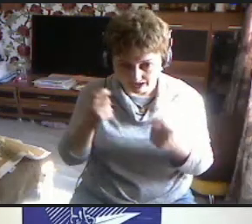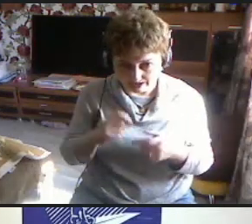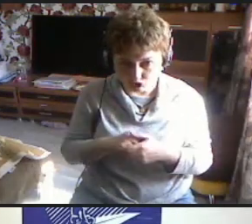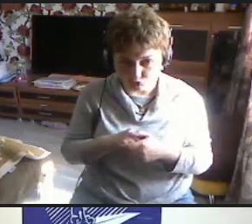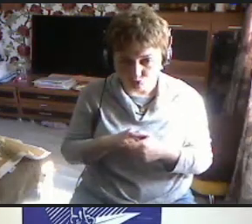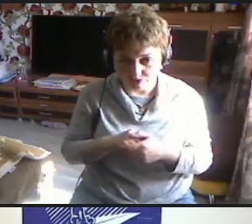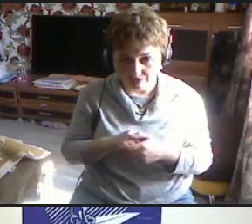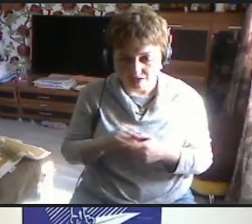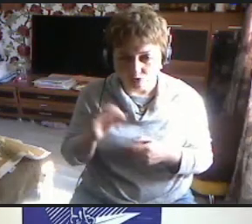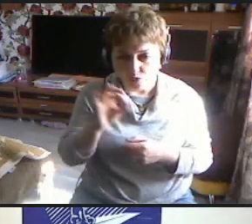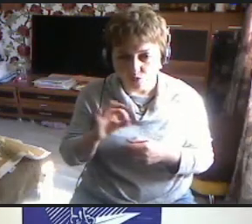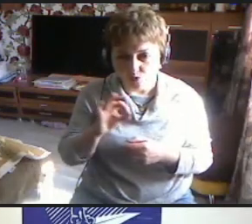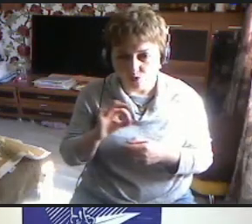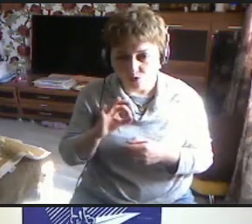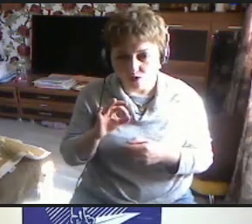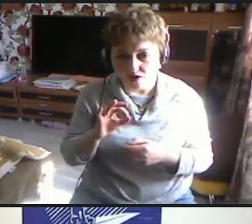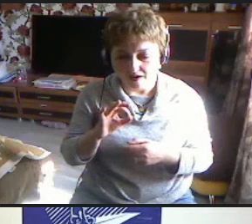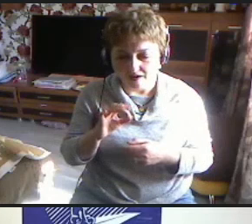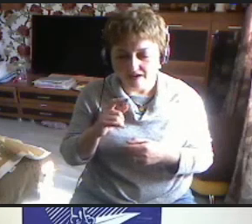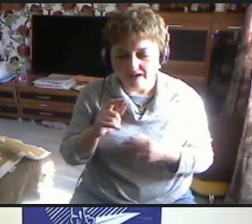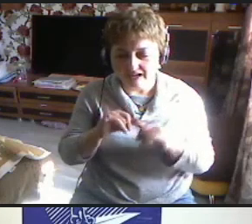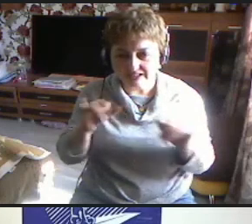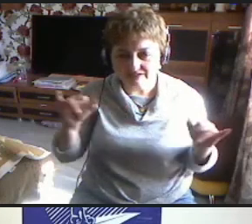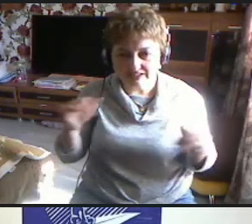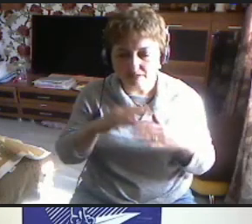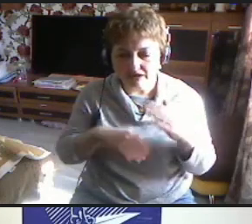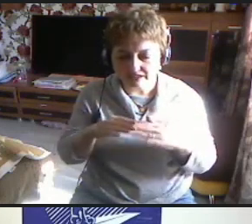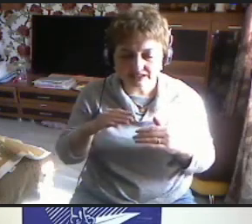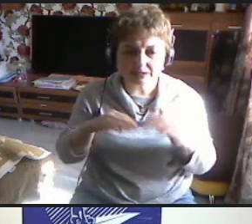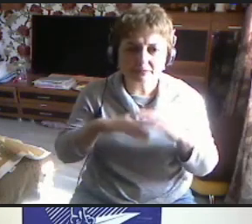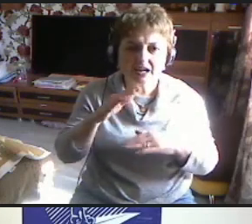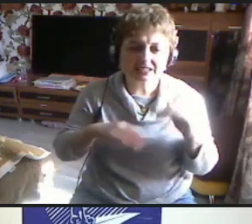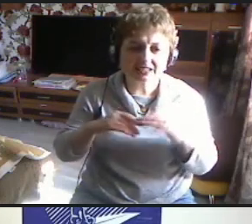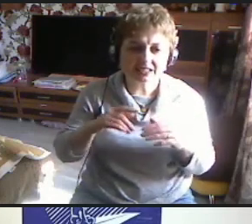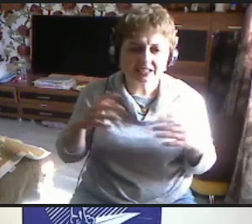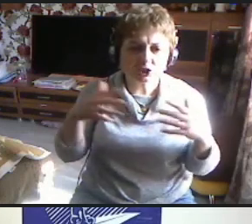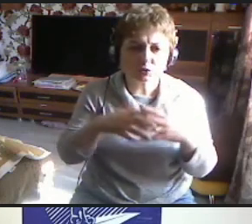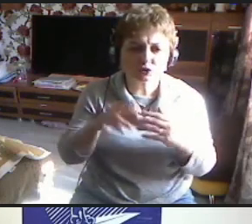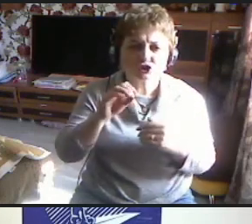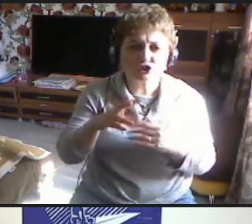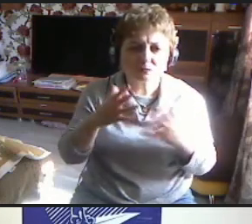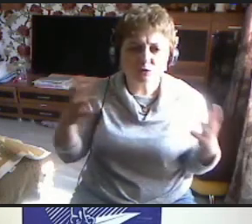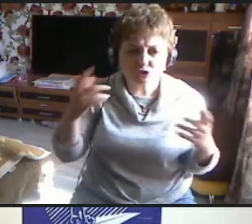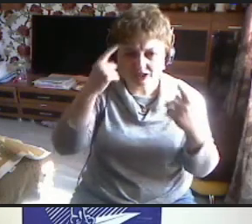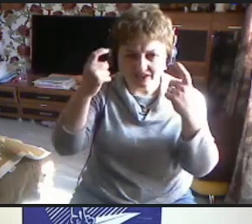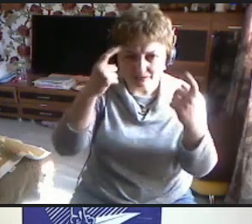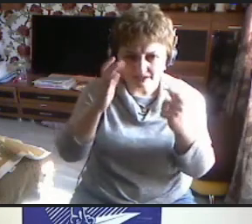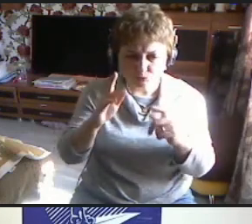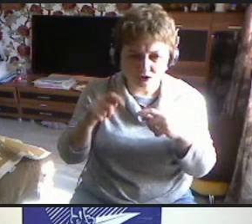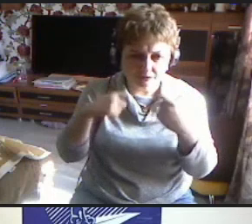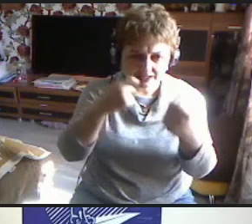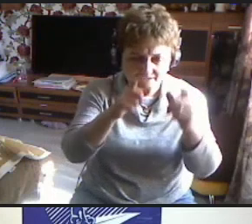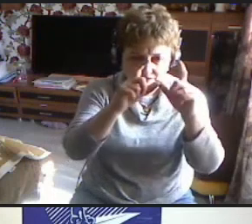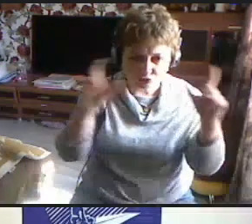о развитии инклюзии, о практике, и чем больше этой информации вы будете передавать в школах, тем как